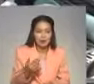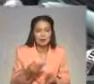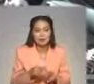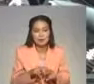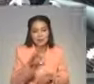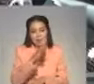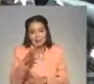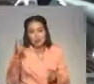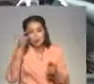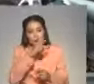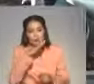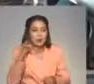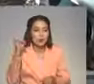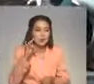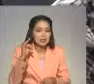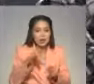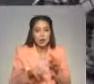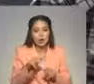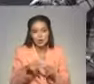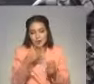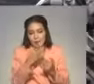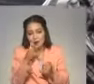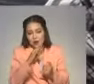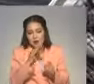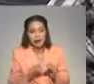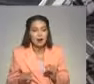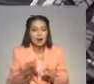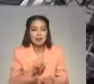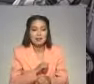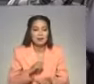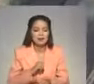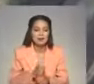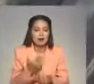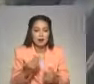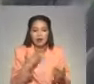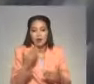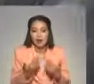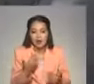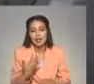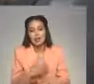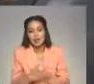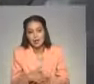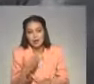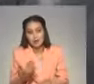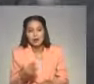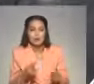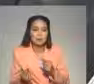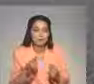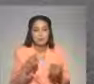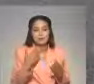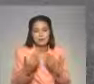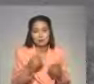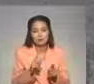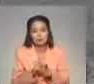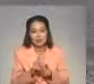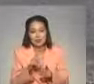Берели. Узнали много об истории родного края. И самое главное, с первых дней, общаясь дома и на улице, они погружались в языковую среду